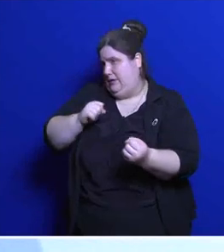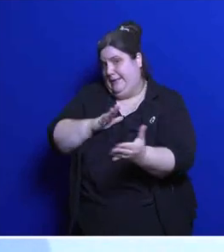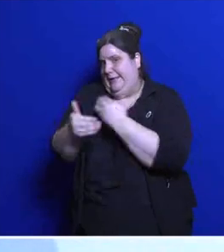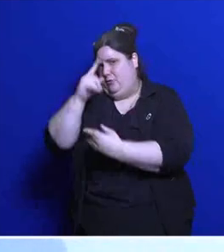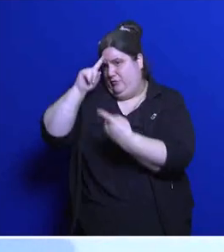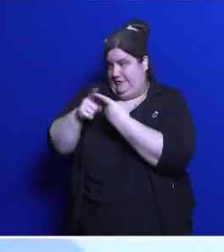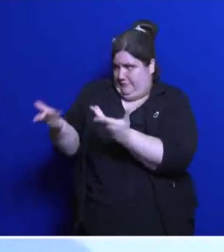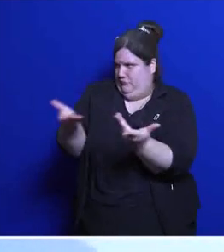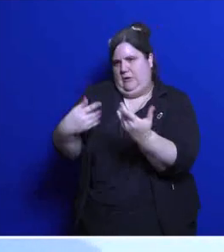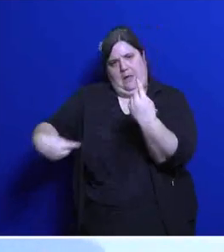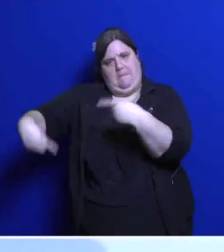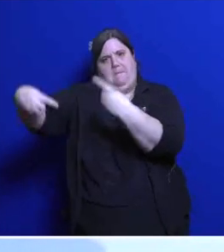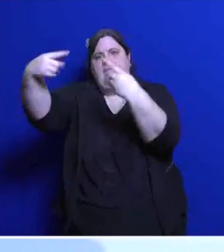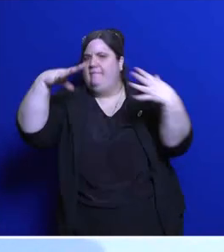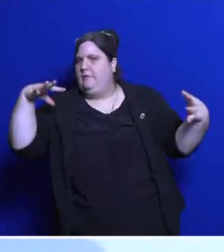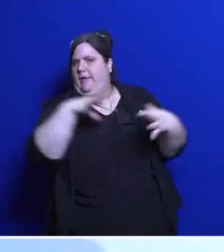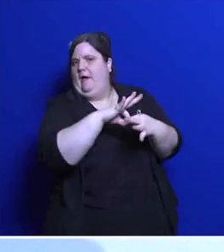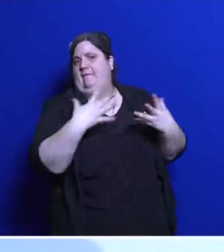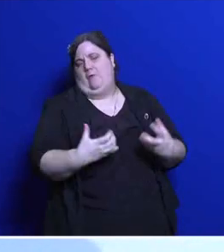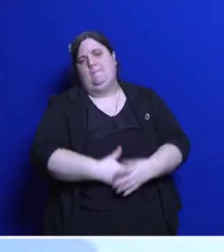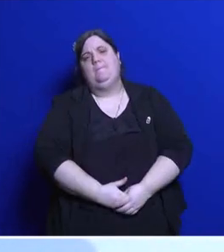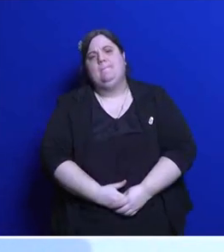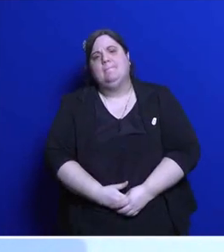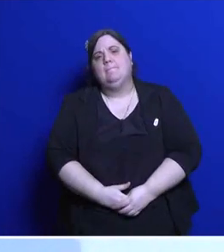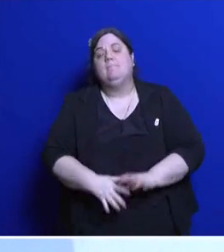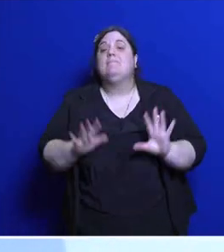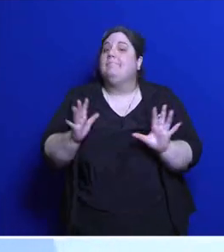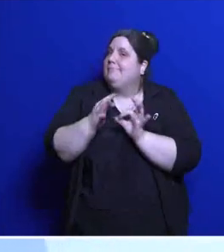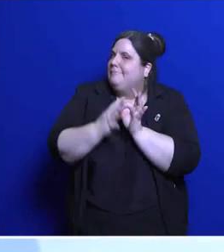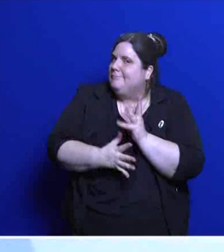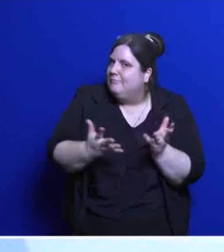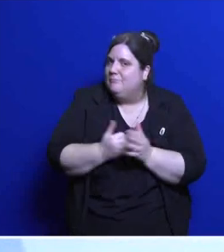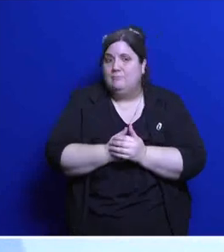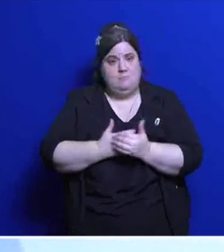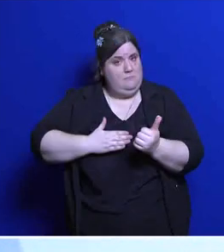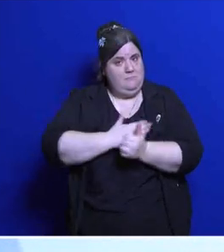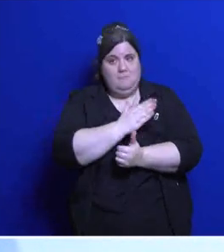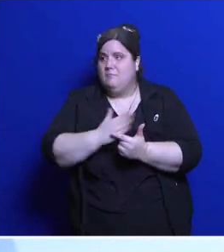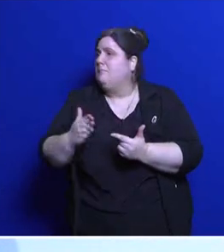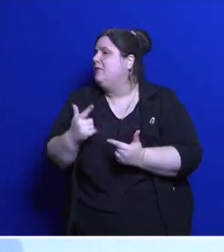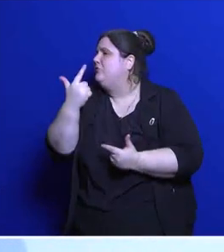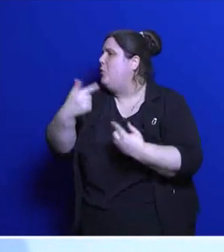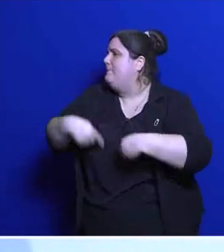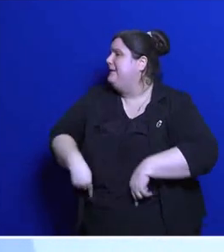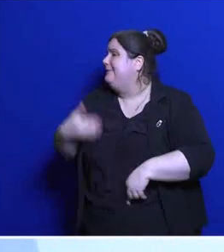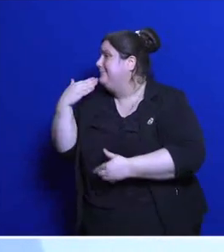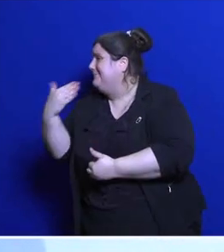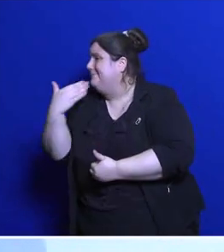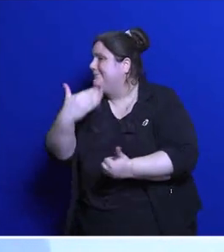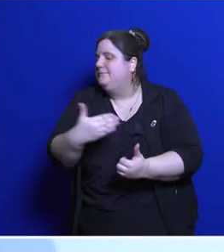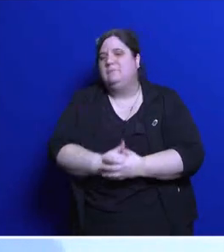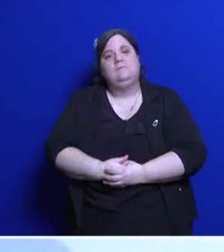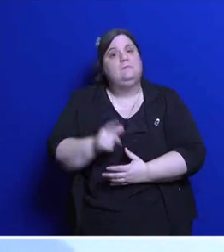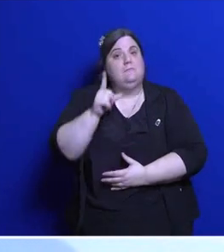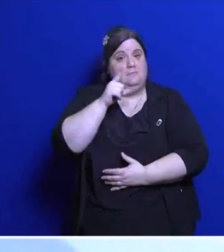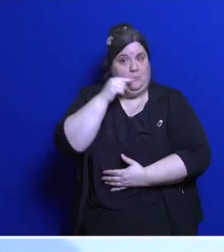business. Et je voudrais, pour conclure, remercier à nouveau les 2 ministres présents, le ministre Le Maire pour ses